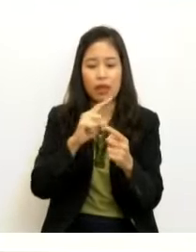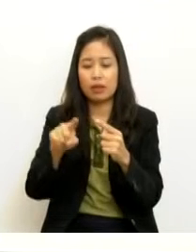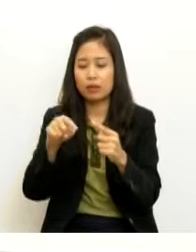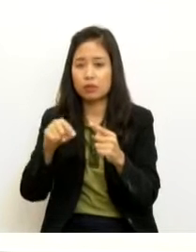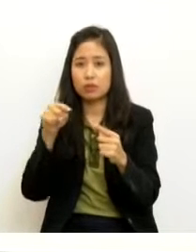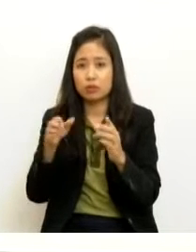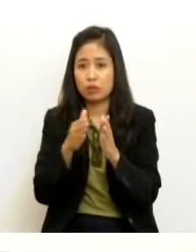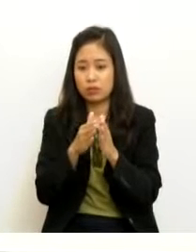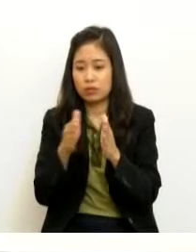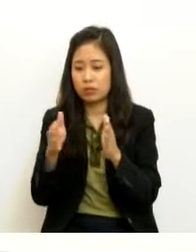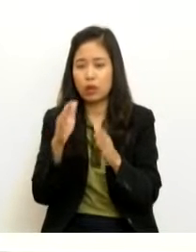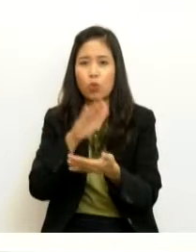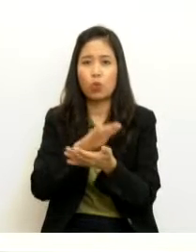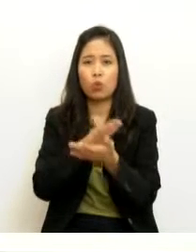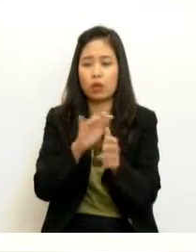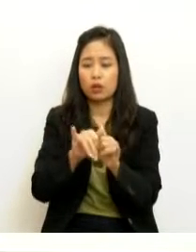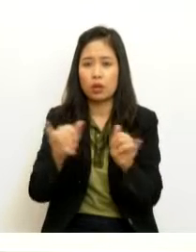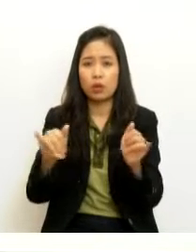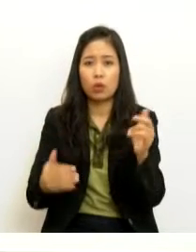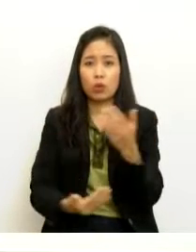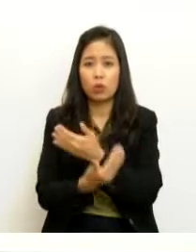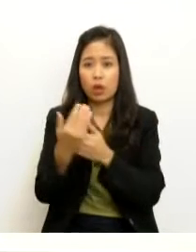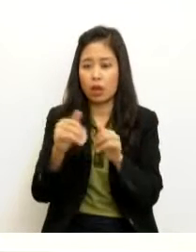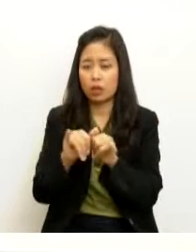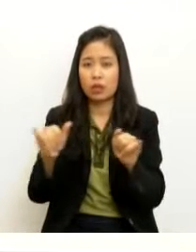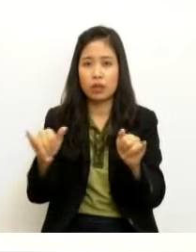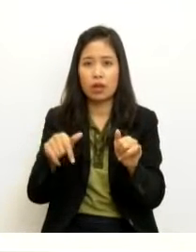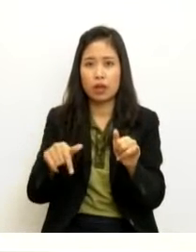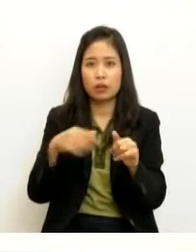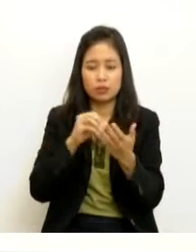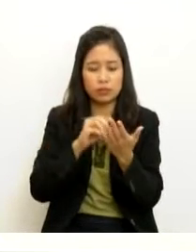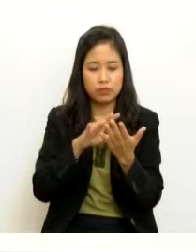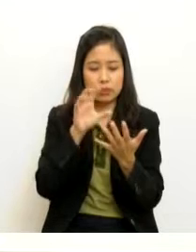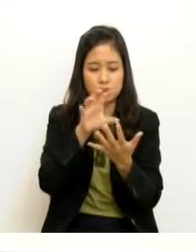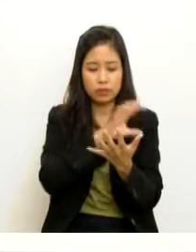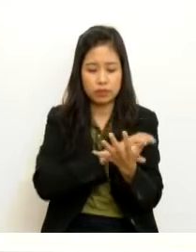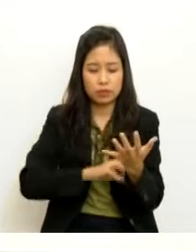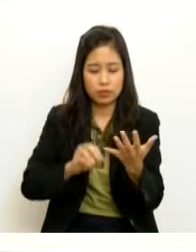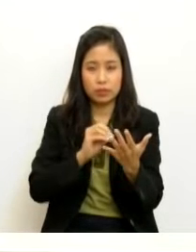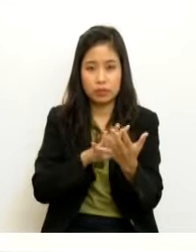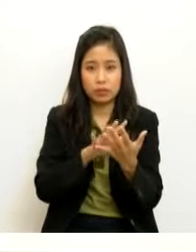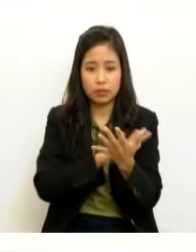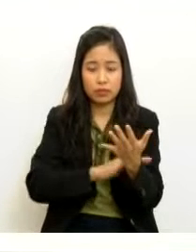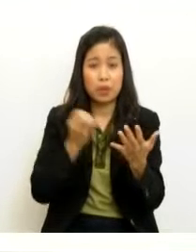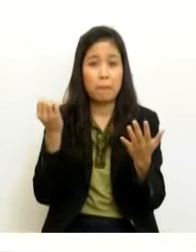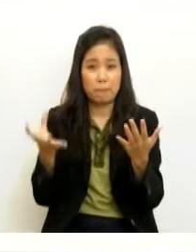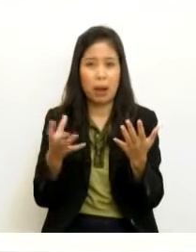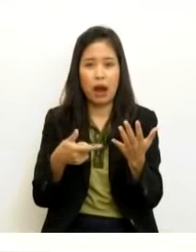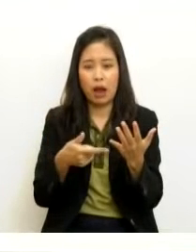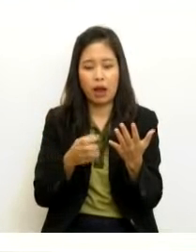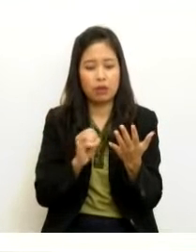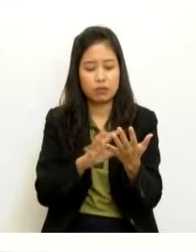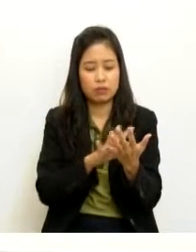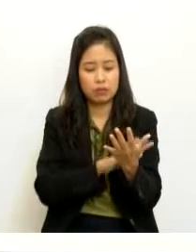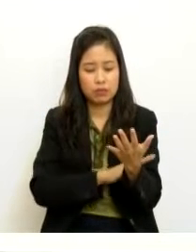ามีโรงเรียนขยายโอกาสกระจายอยู่ตามภูมิภาคของเราอยู่เป็นจำนวนมากเร